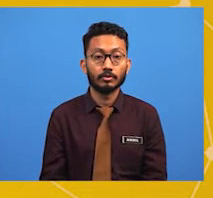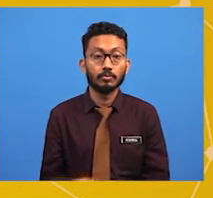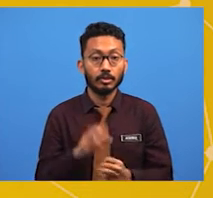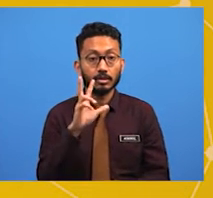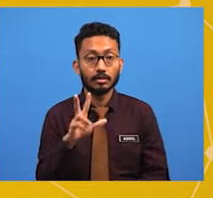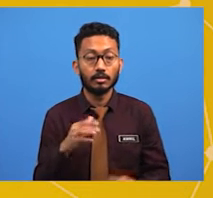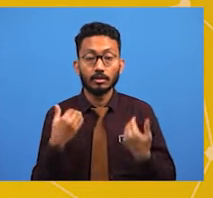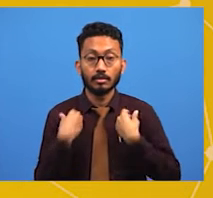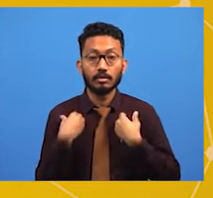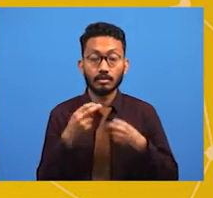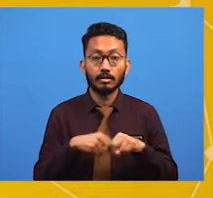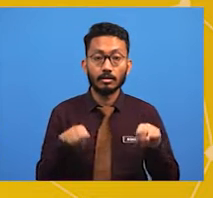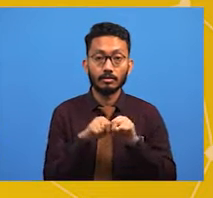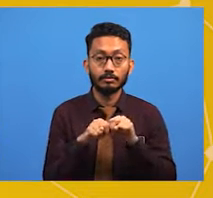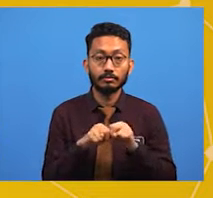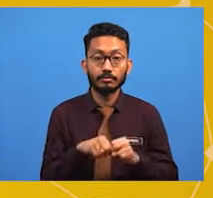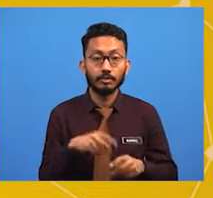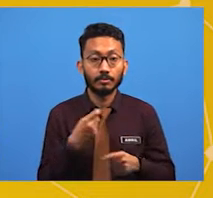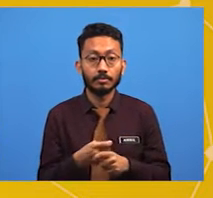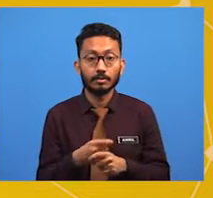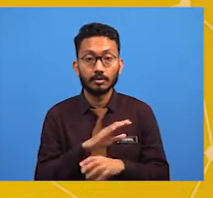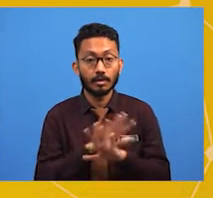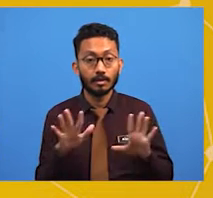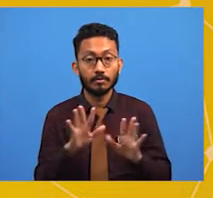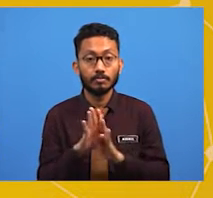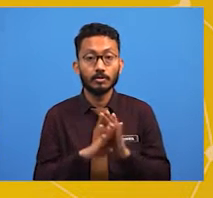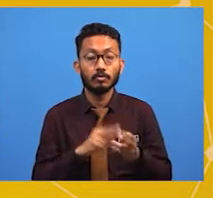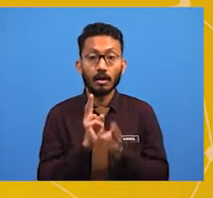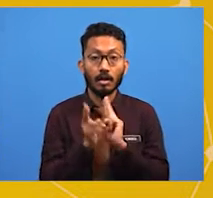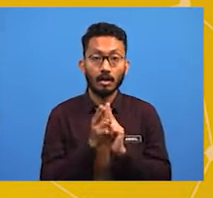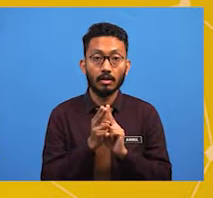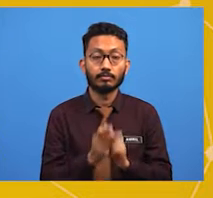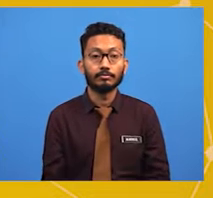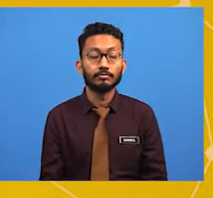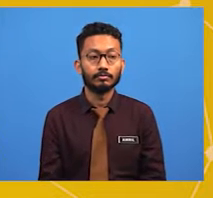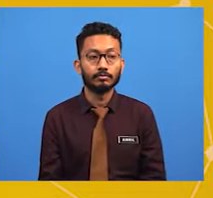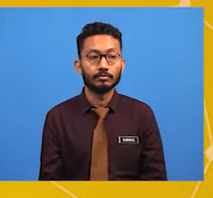Ketiga, mempunyai nilai yang tetap dan tidak berubah.